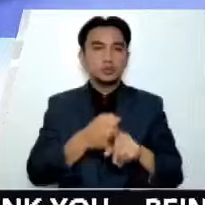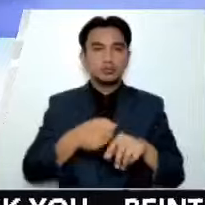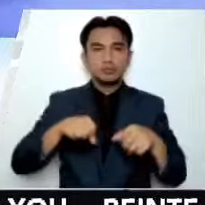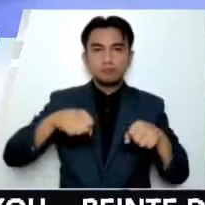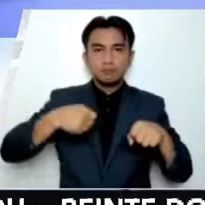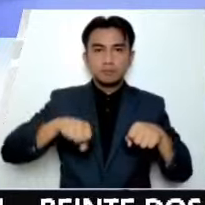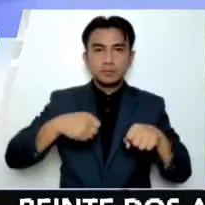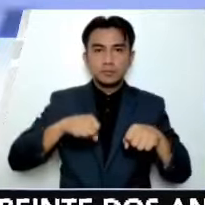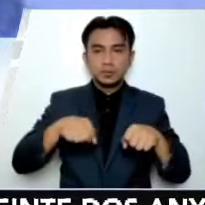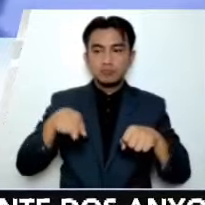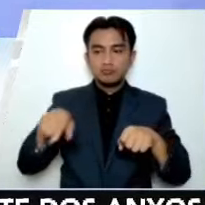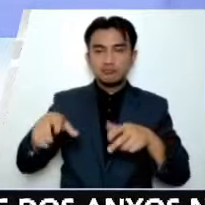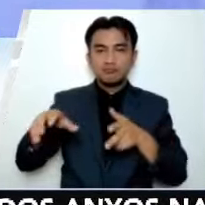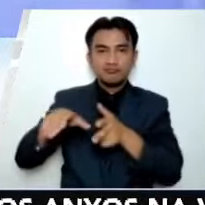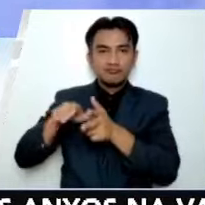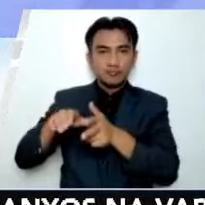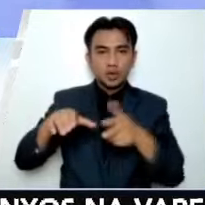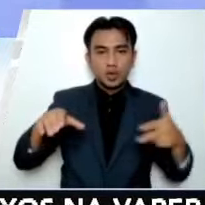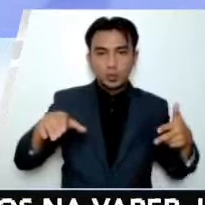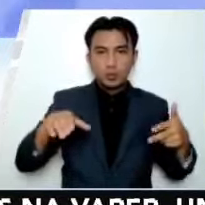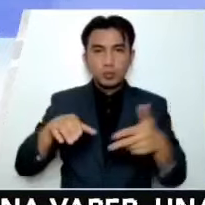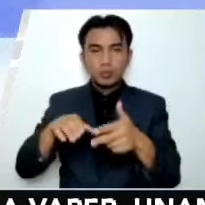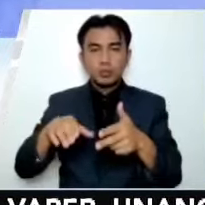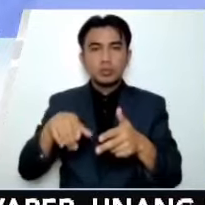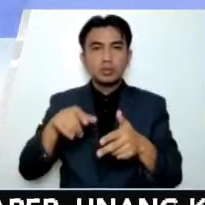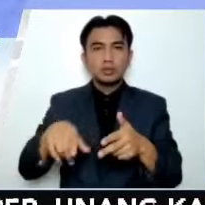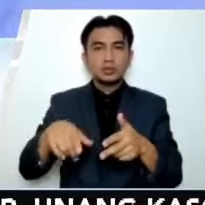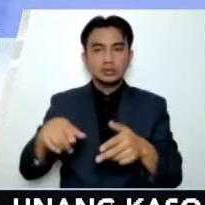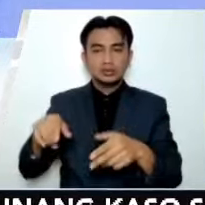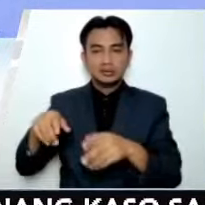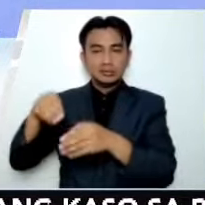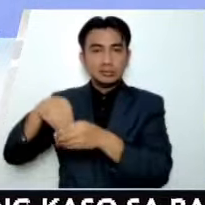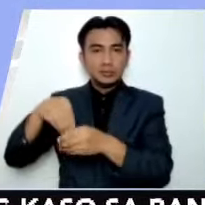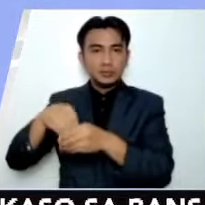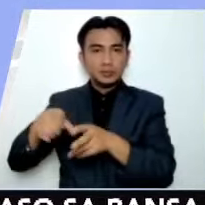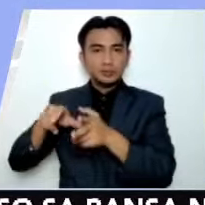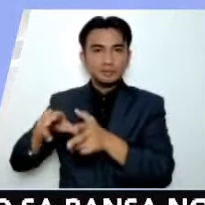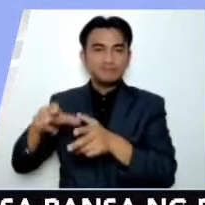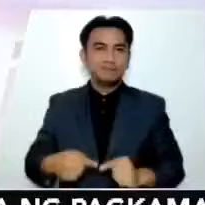ng tricycle. Sugatan ang mga sakay ng tricycle at ang rider.